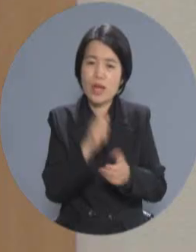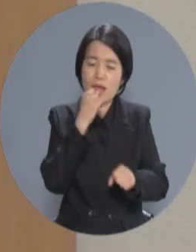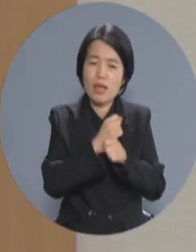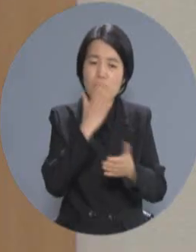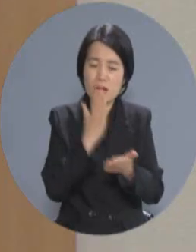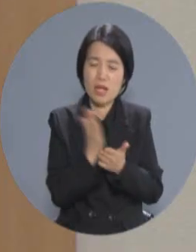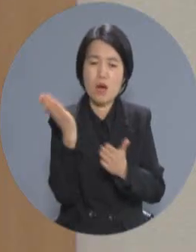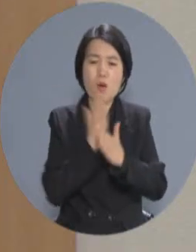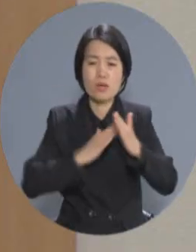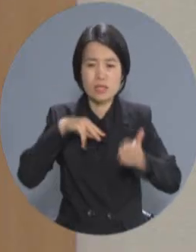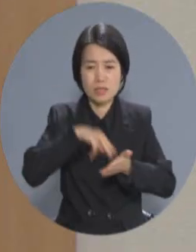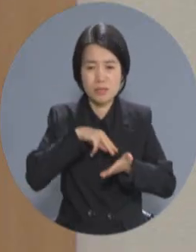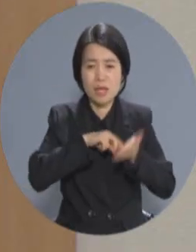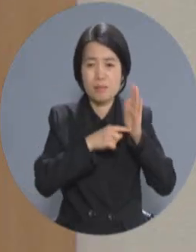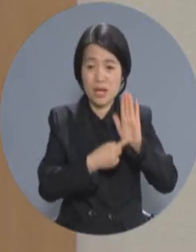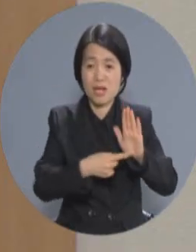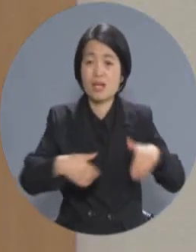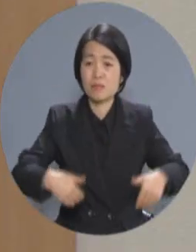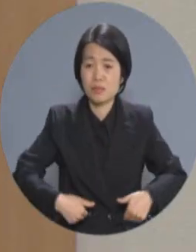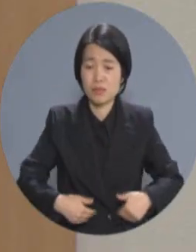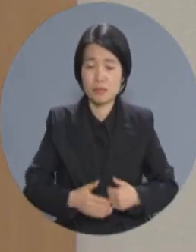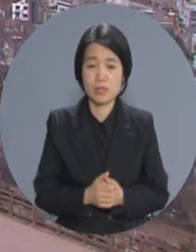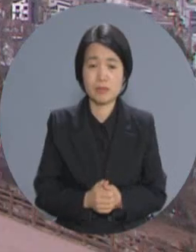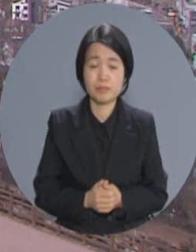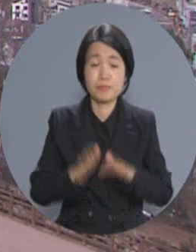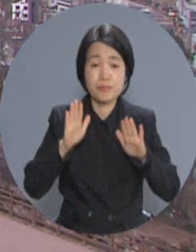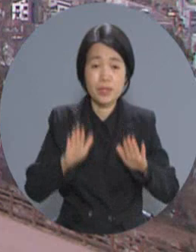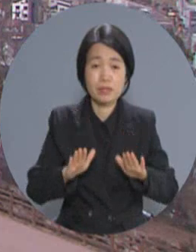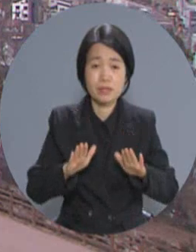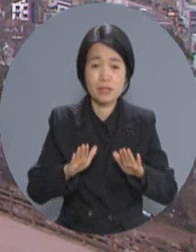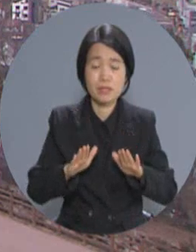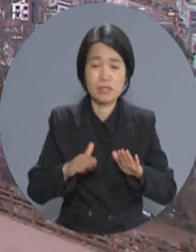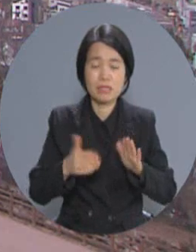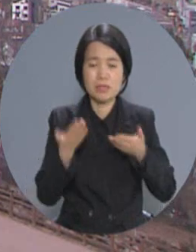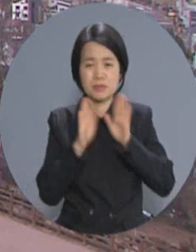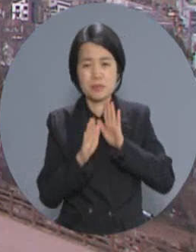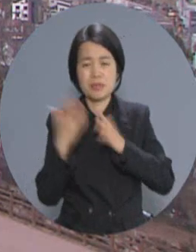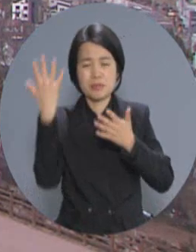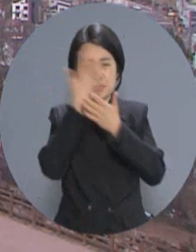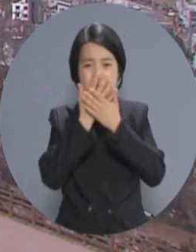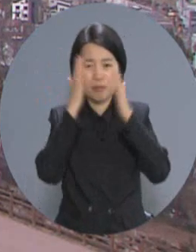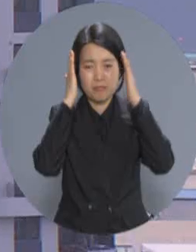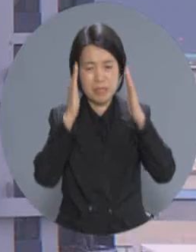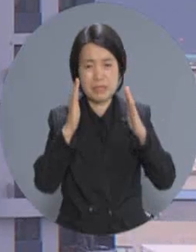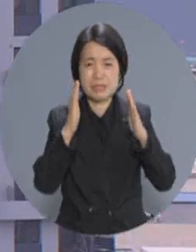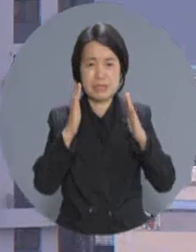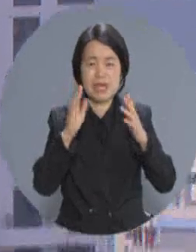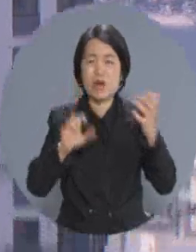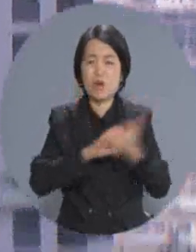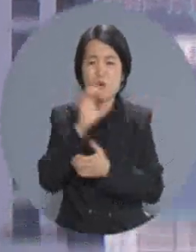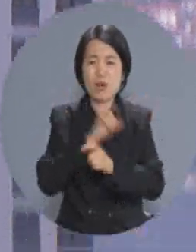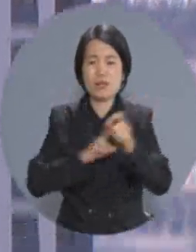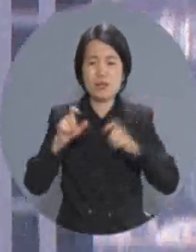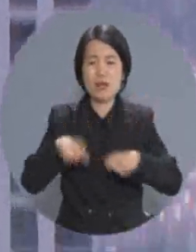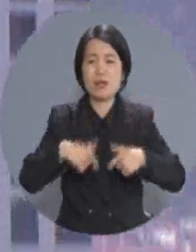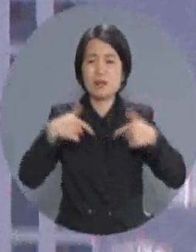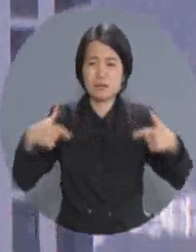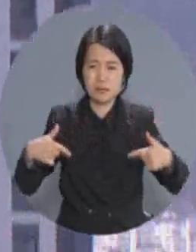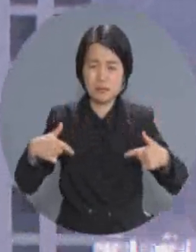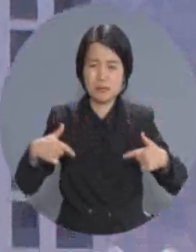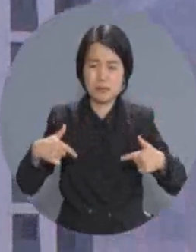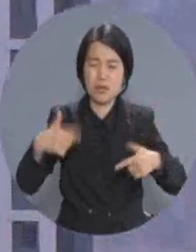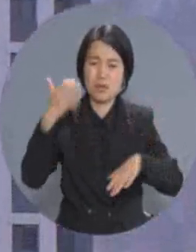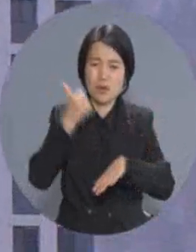공식 입장을 밝히라는 겁니다 현재 피해가기식 불분명한 방향성으로는 논란만 키우는 결과로